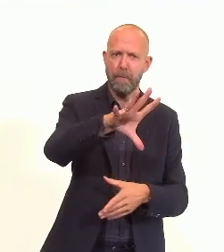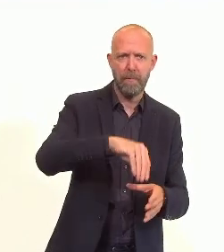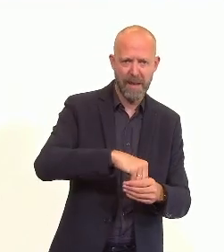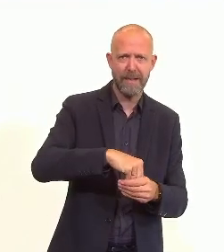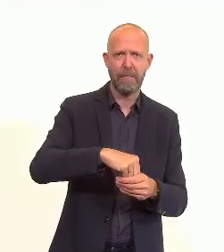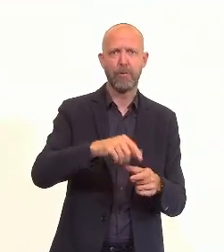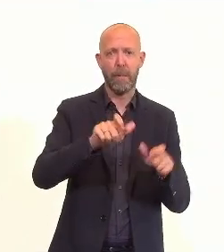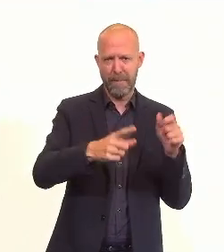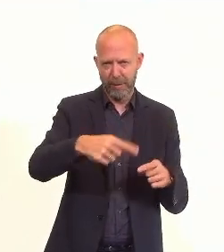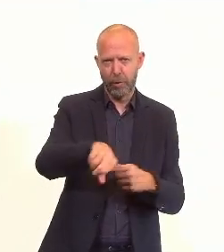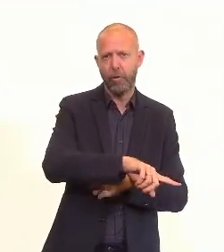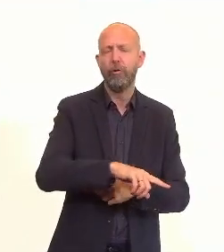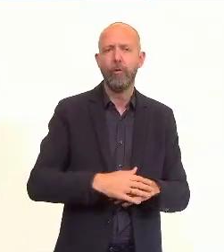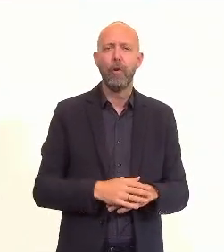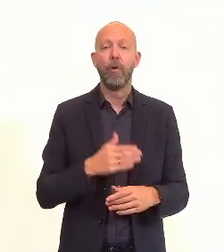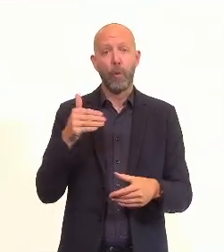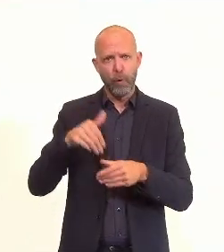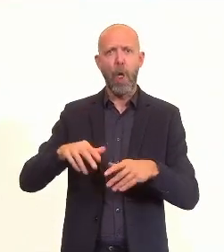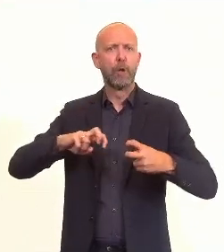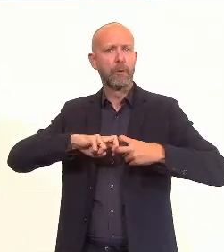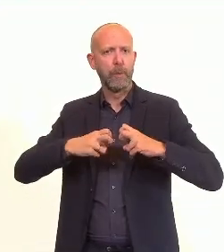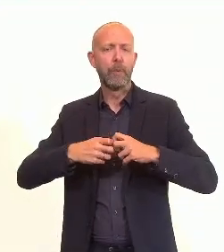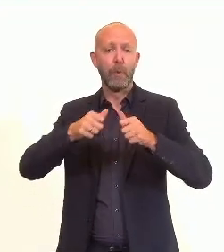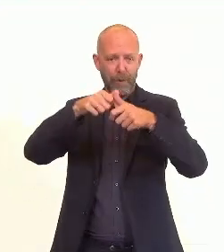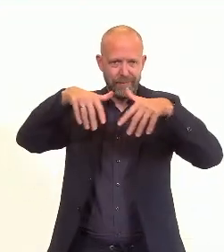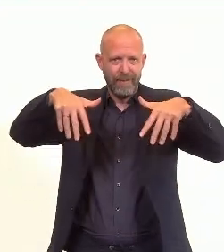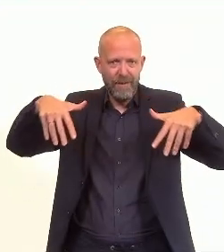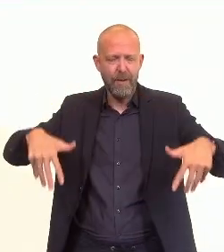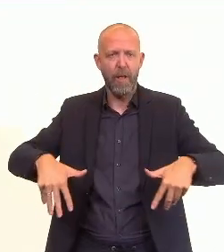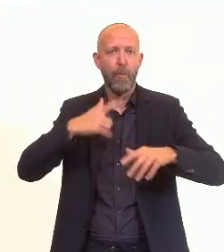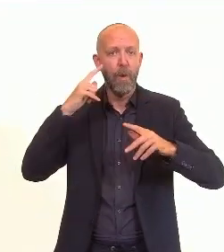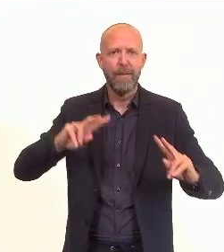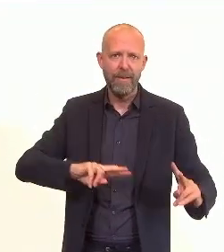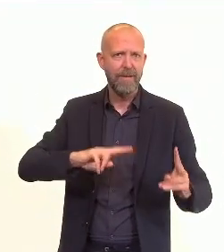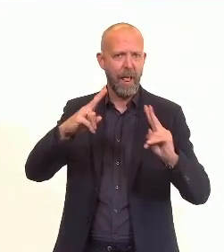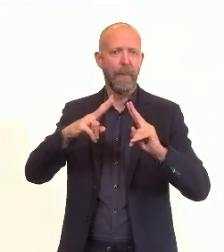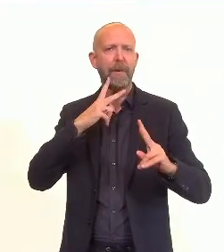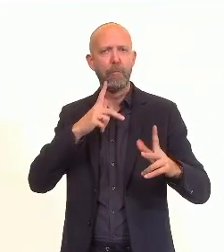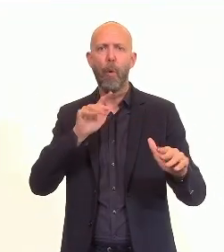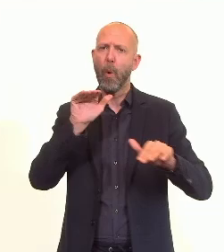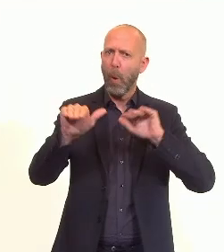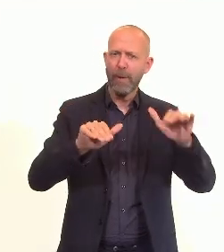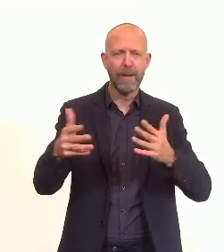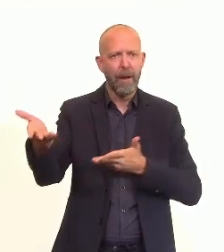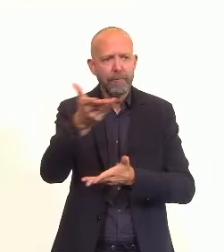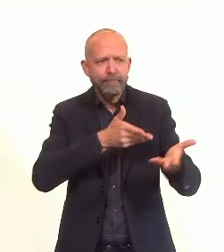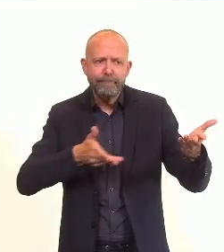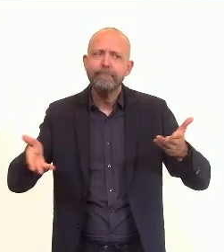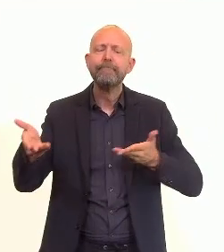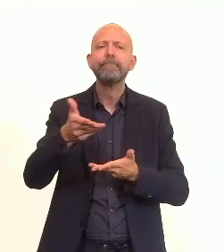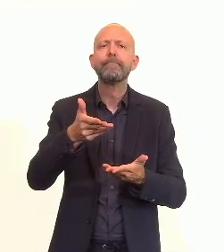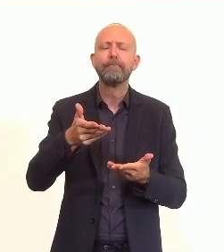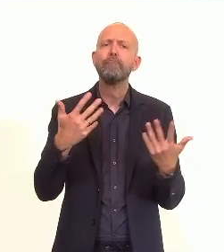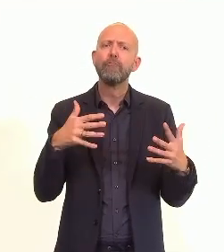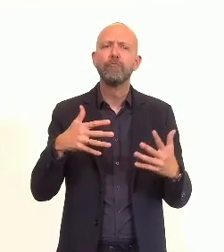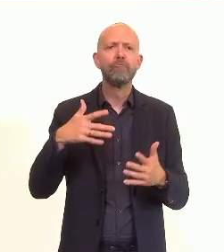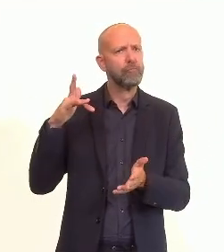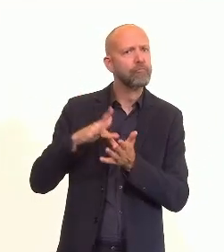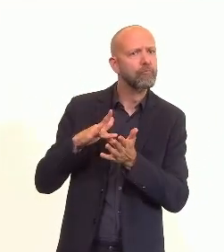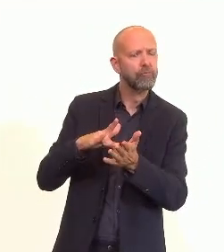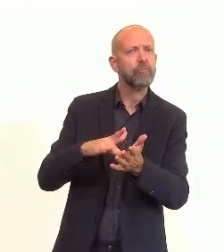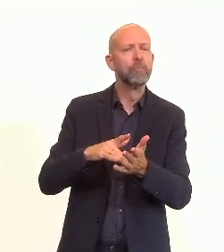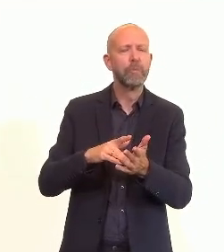concernées dans cette structure, dans cette filière, dans cette dynamique de concertation. Vous l'avez fait avec déjà un travail minutieux de